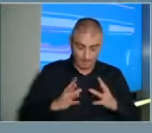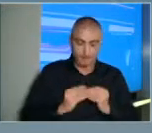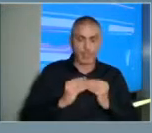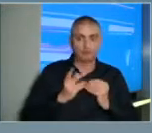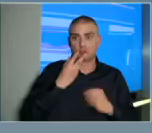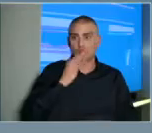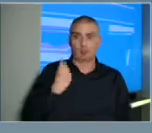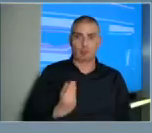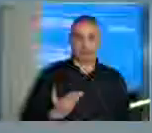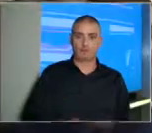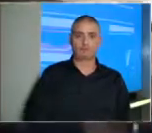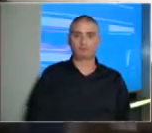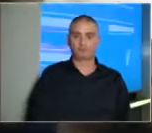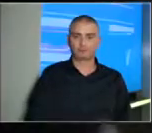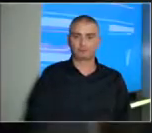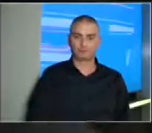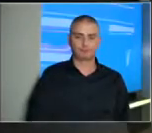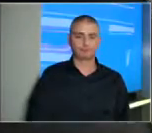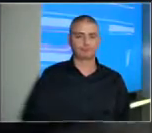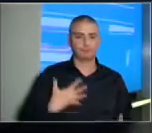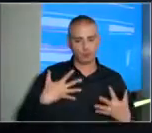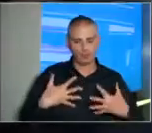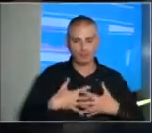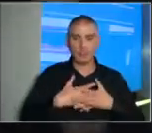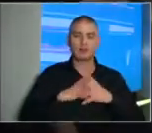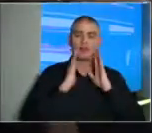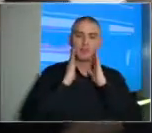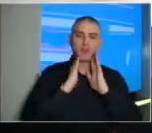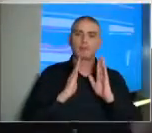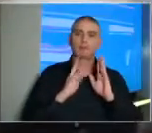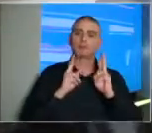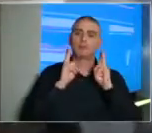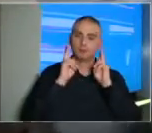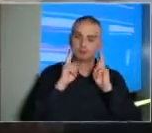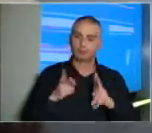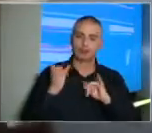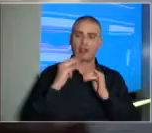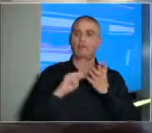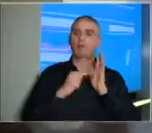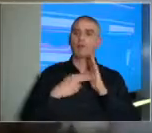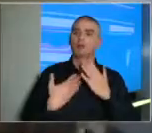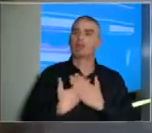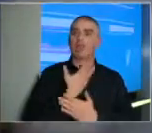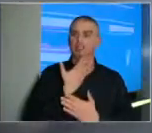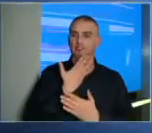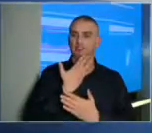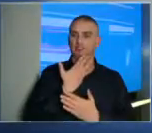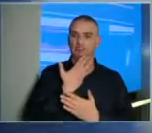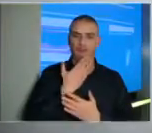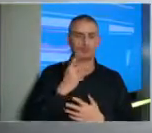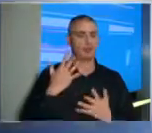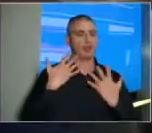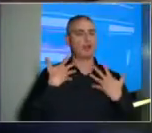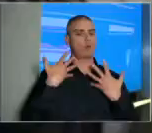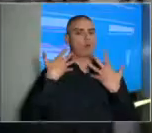זה עדיף. הולכים שלובי יד ומאמינים שאפשר להביא פוליטיקה חדשה. הרוח